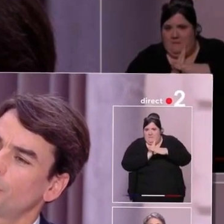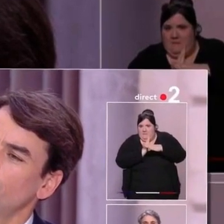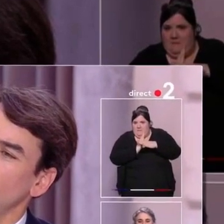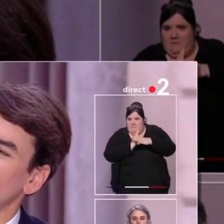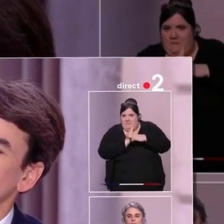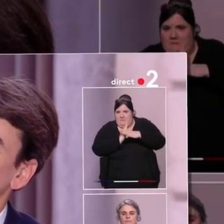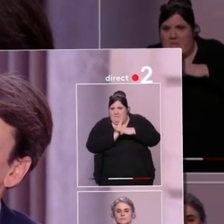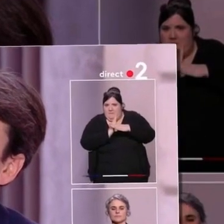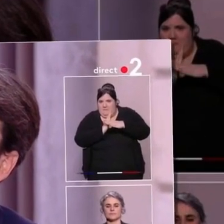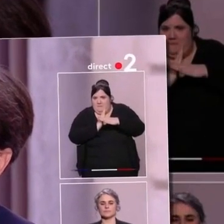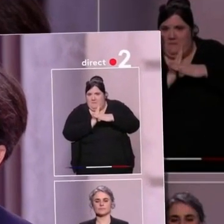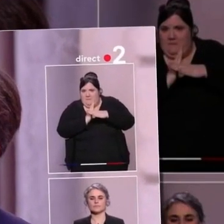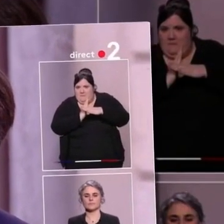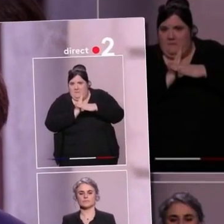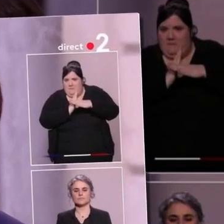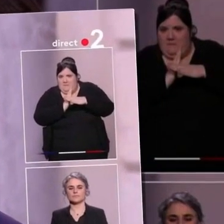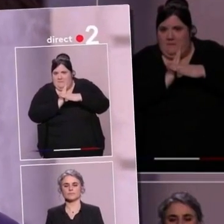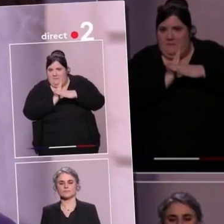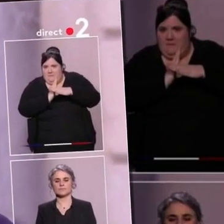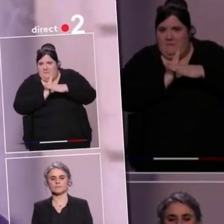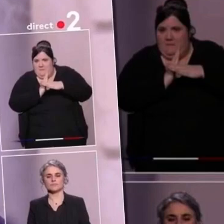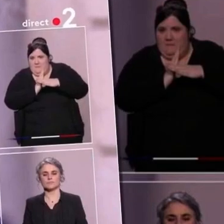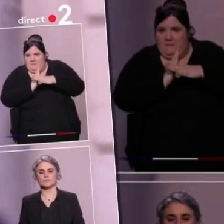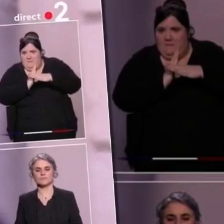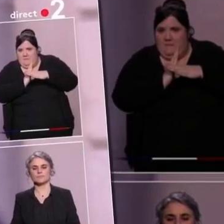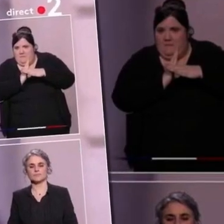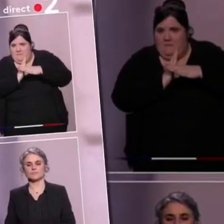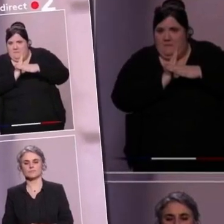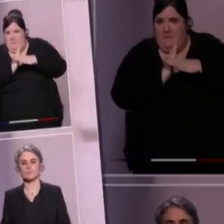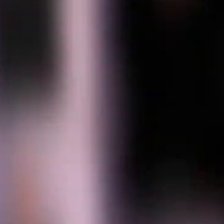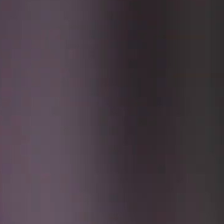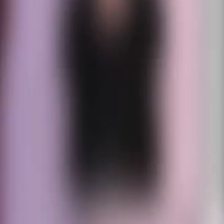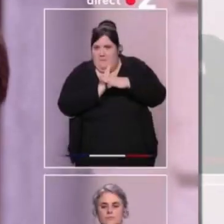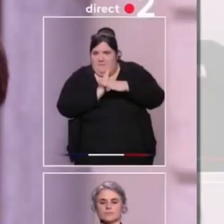une jeune femme qui a partagé son point de vue sur le réseau social.